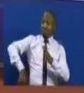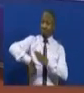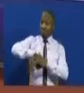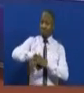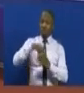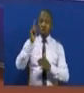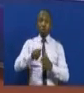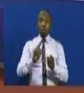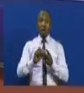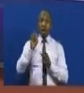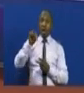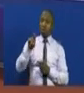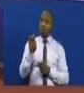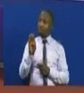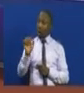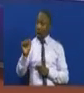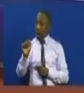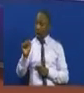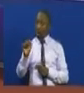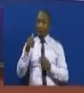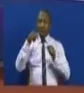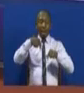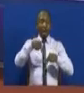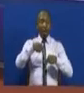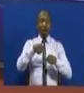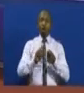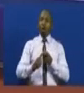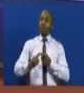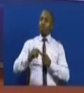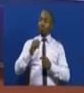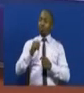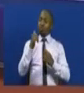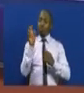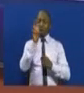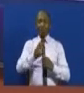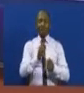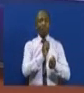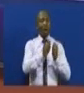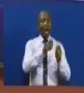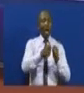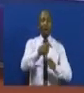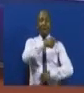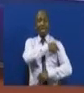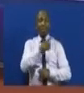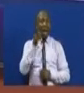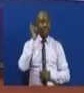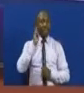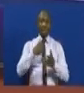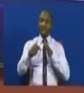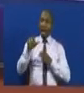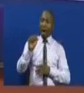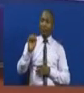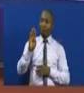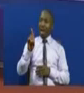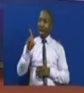ndumba. Leo Jaramba TBC imemtafuta mganga wa tiba za asili huko mkoani Kigoma, Abdalla Mchumia,